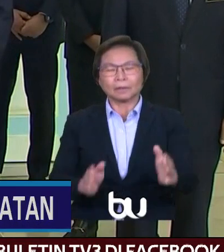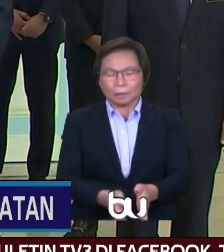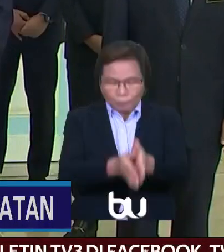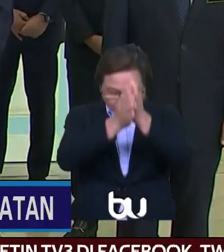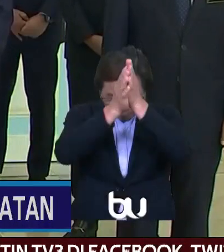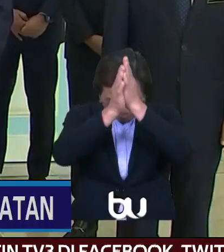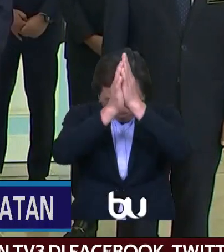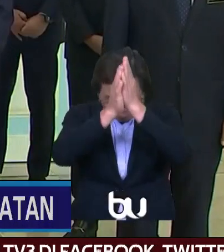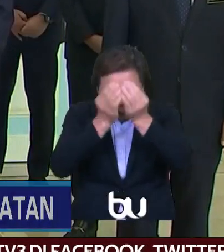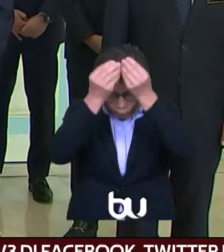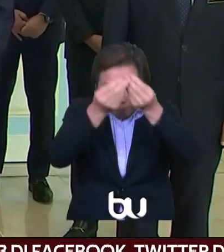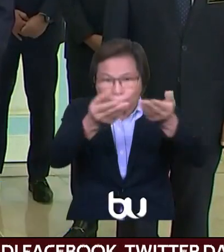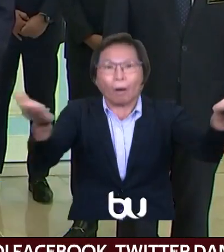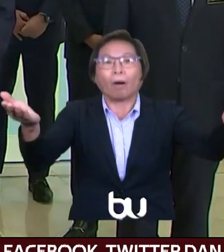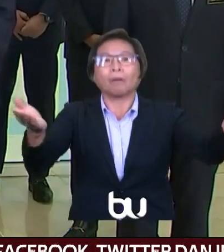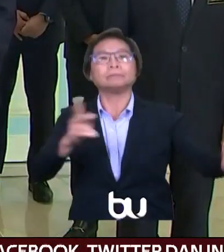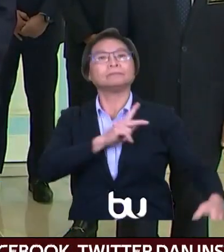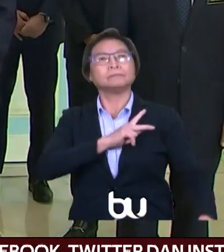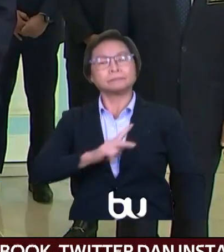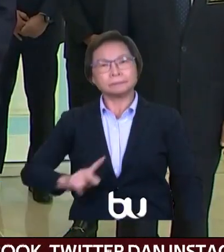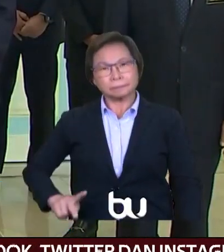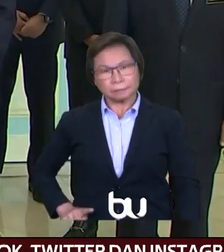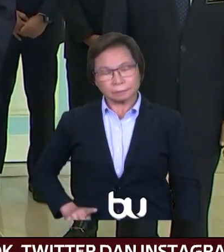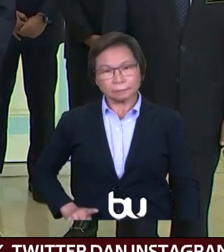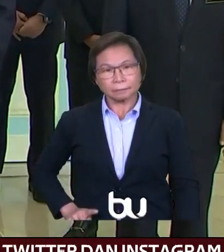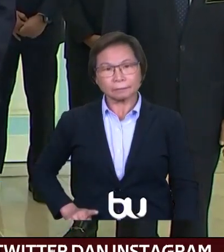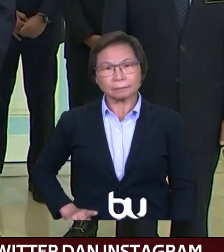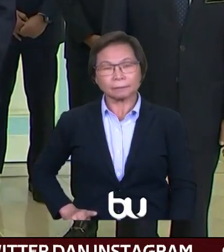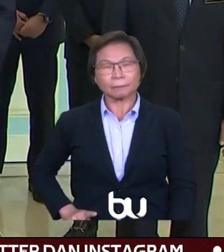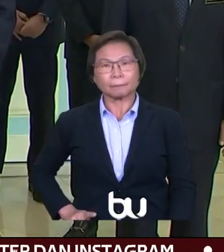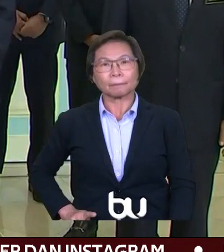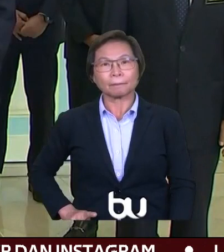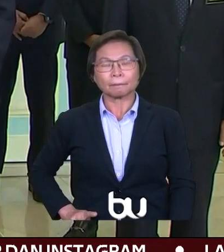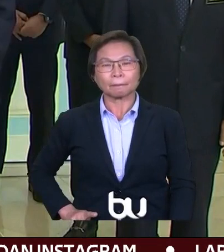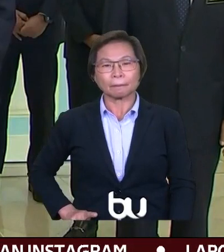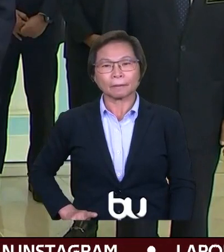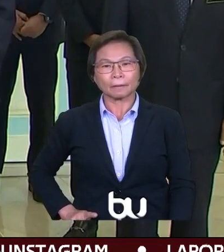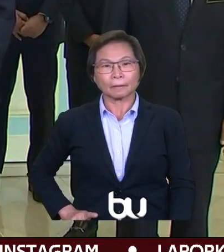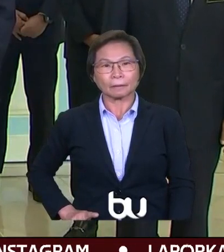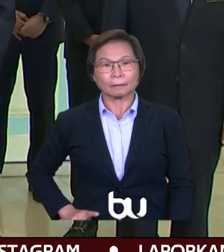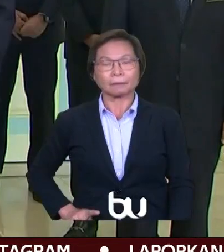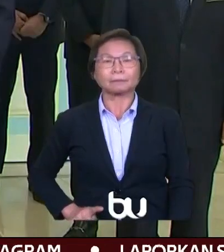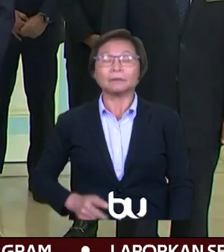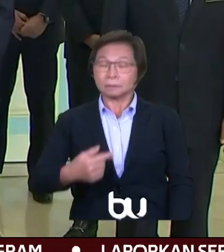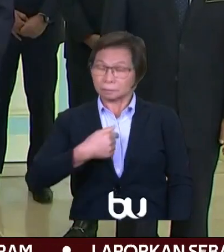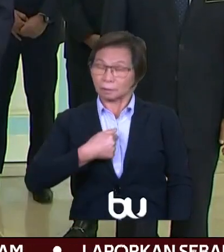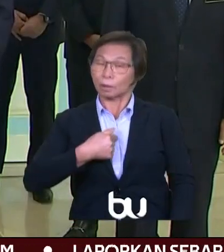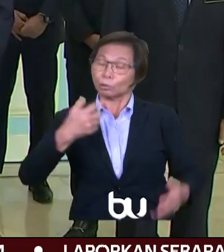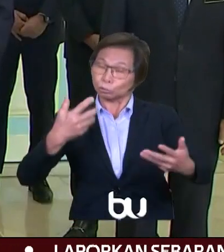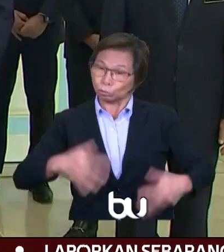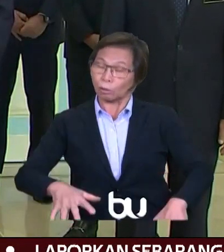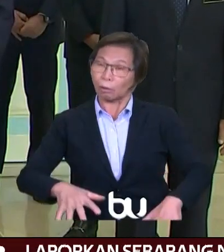maklum kepada Kebawah Duli Yang Maha Mulia Seri Paduka Baginda Yang di-Pertuan Agong bahawa saya telah